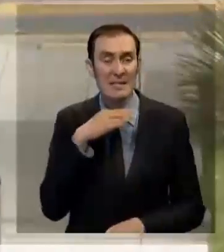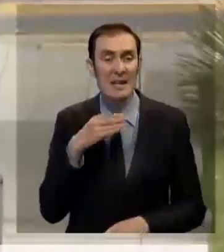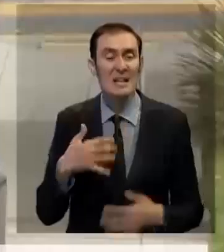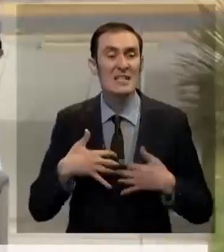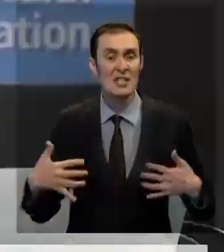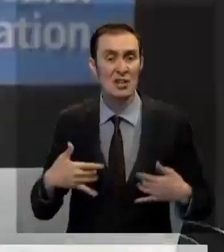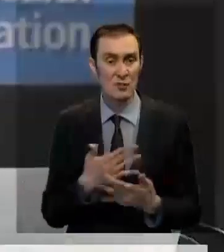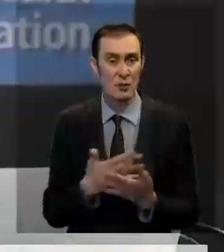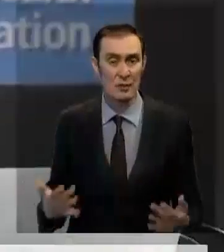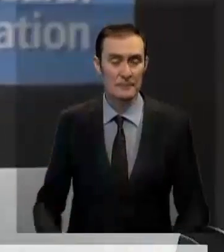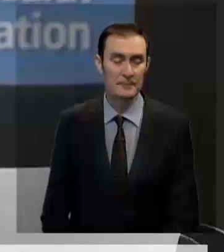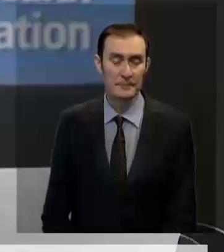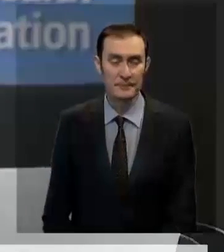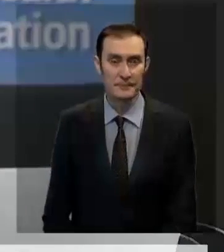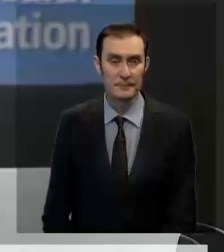диких животных.